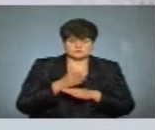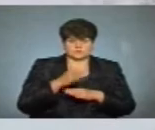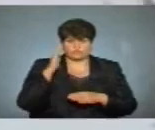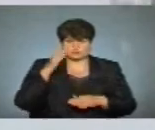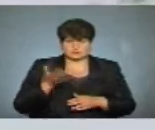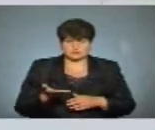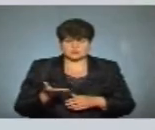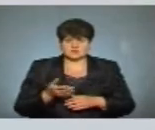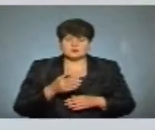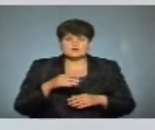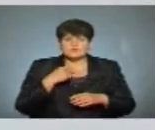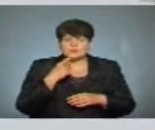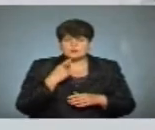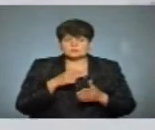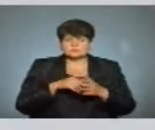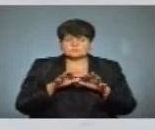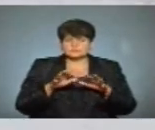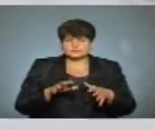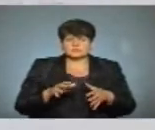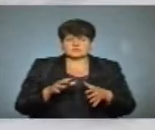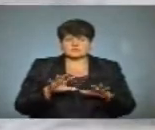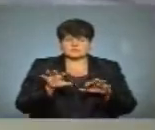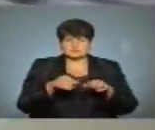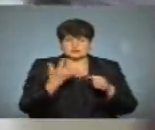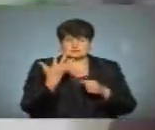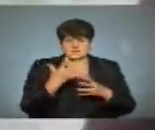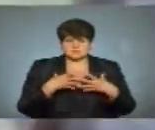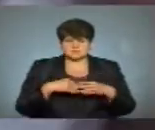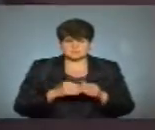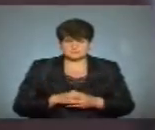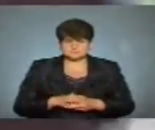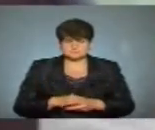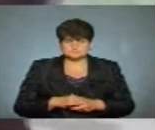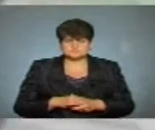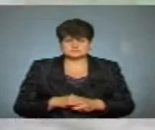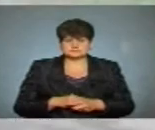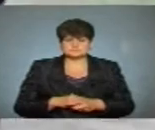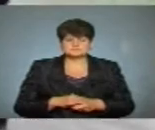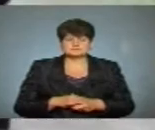голови Василя Соломко, вночі евакуювали понад 5 сімей.